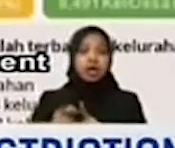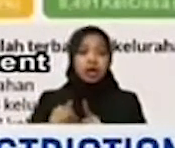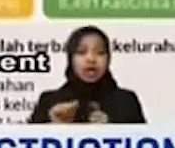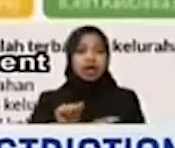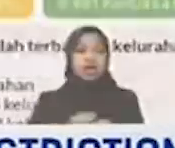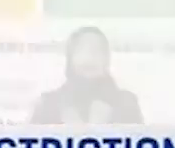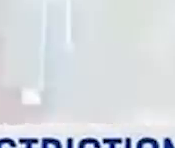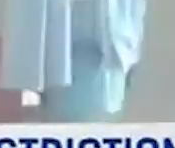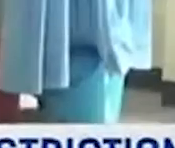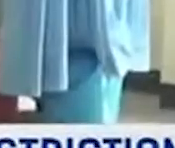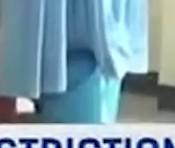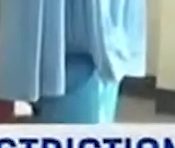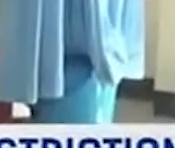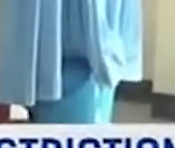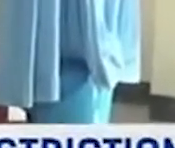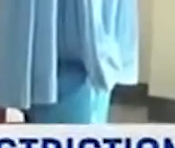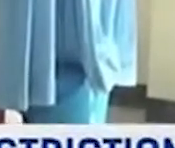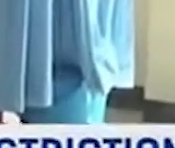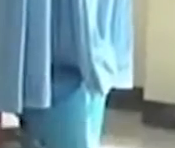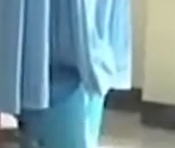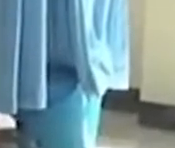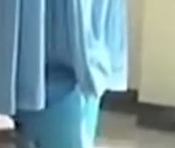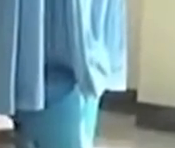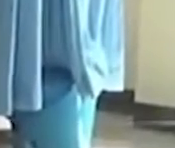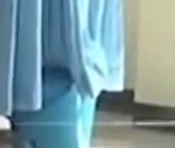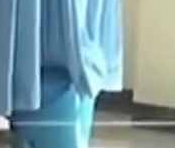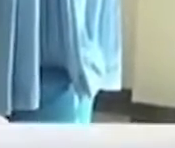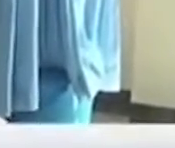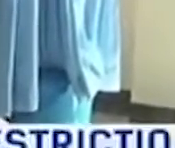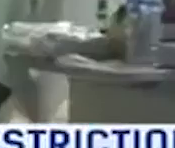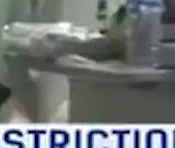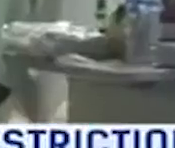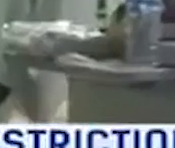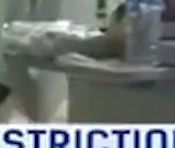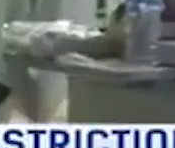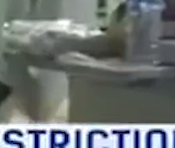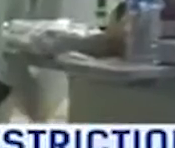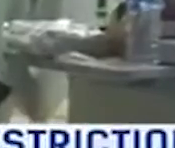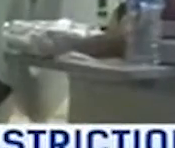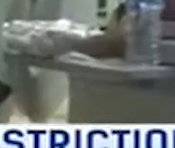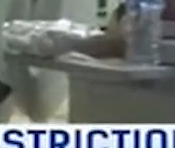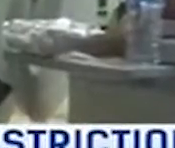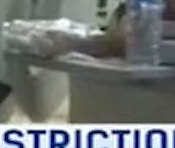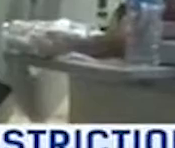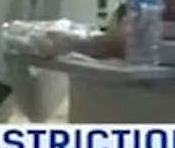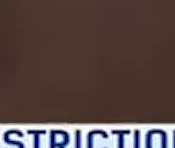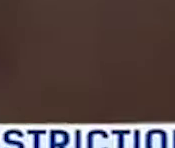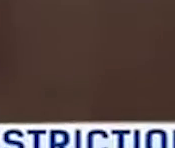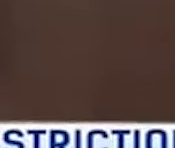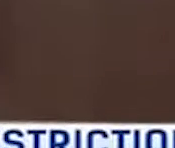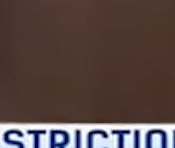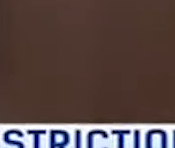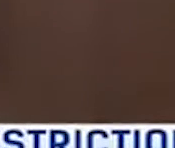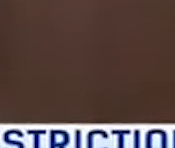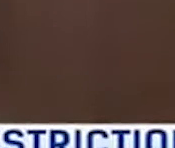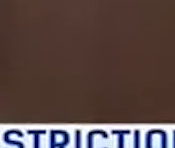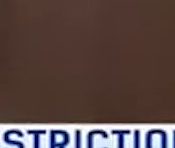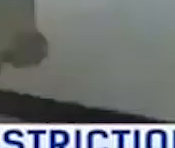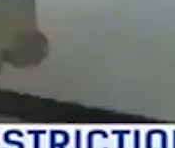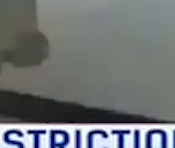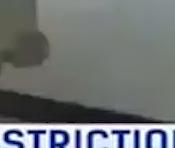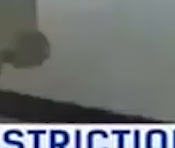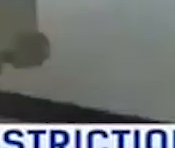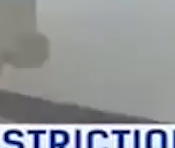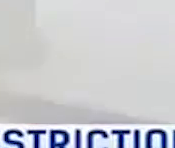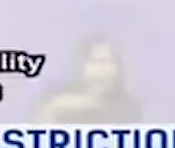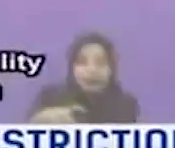penurunan persen kesembuhan. However, the spokesperson also conveyed some good news regarding less